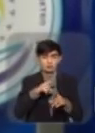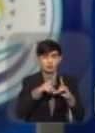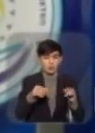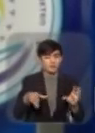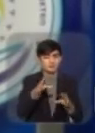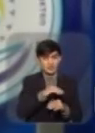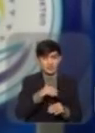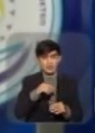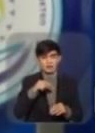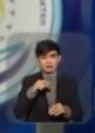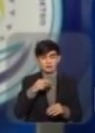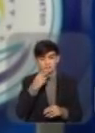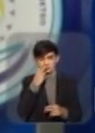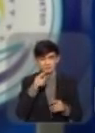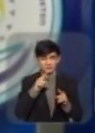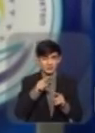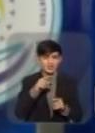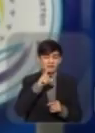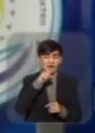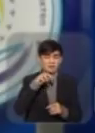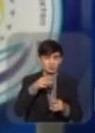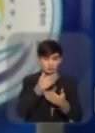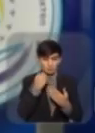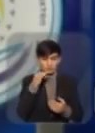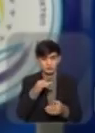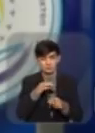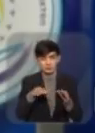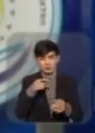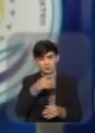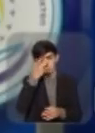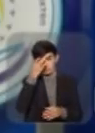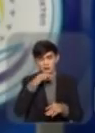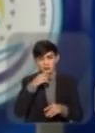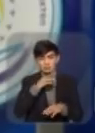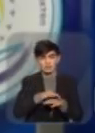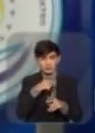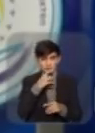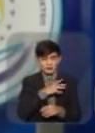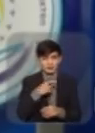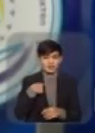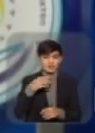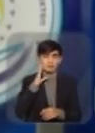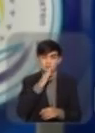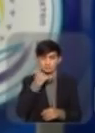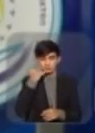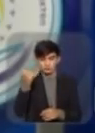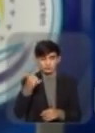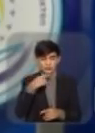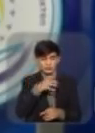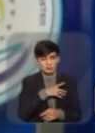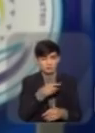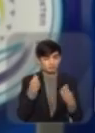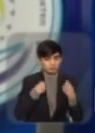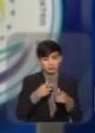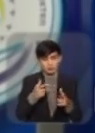да ешқандай жағымсыз істі сезбеді. Бала тек басының ауырып тұрғанын айтты. Мен анасына хабарластым. Анасы киіне берсін, қазір алып кетемін